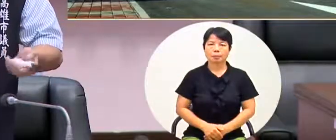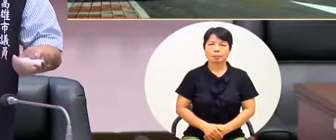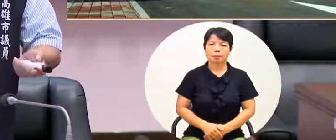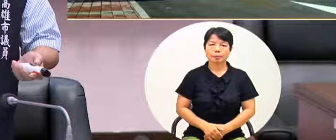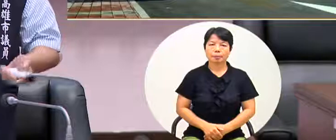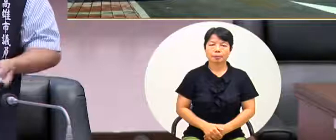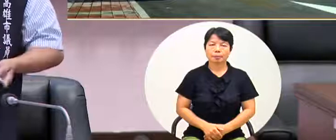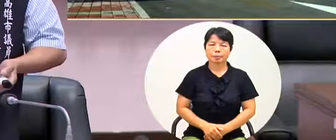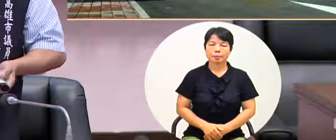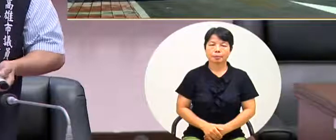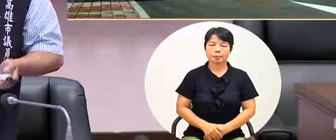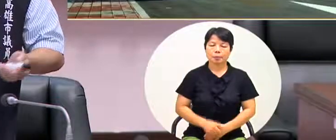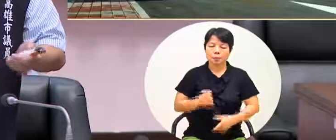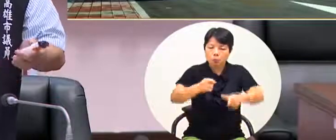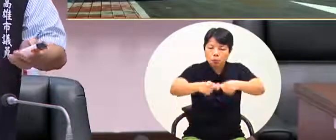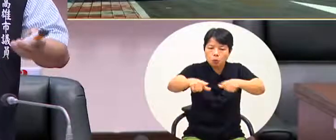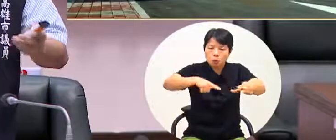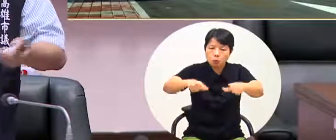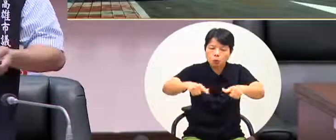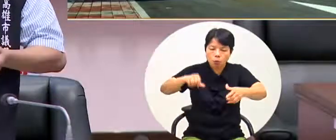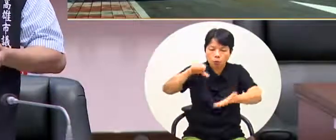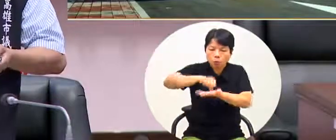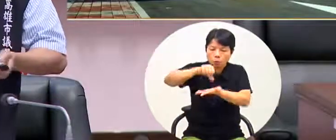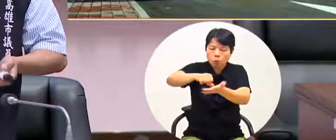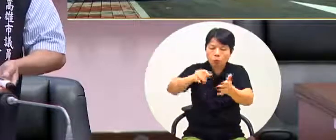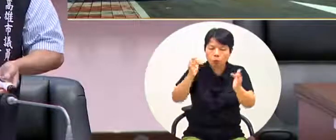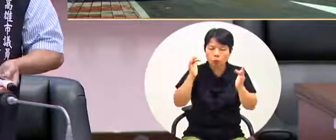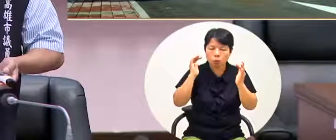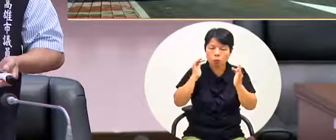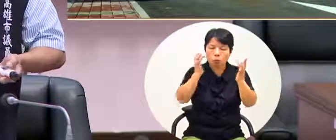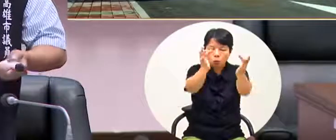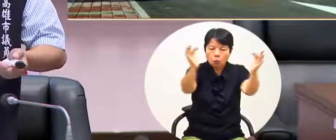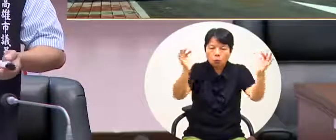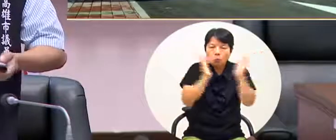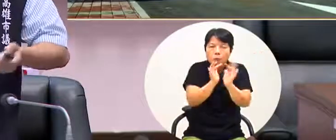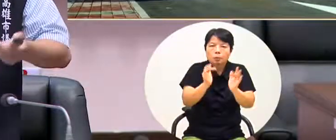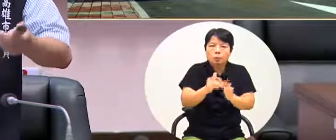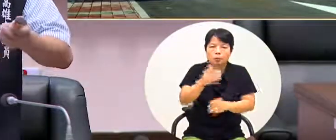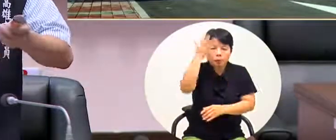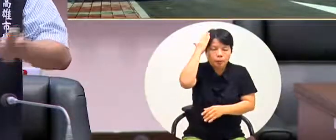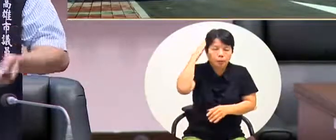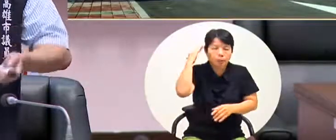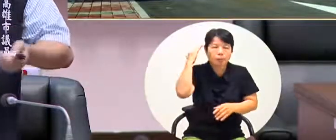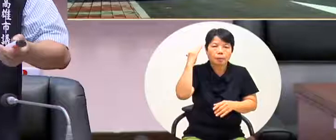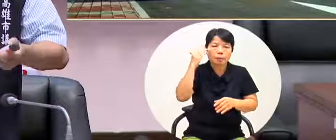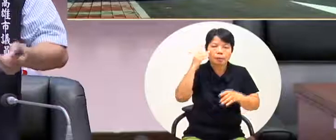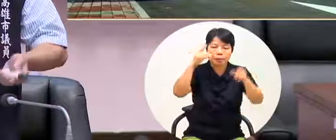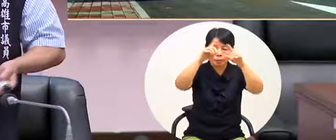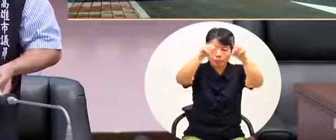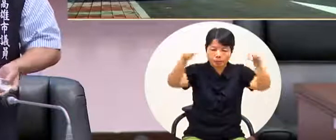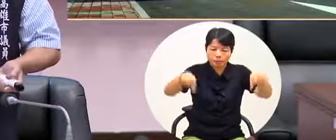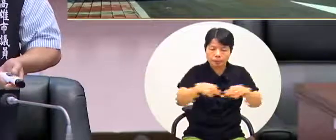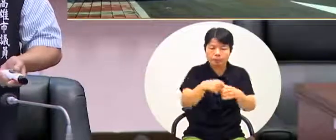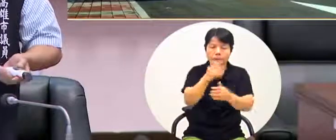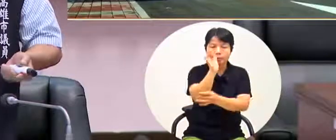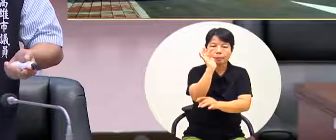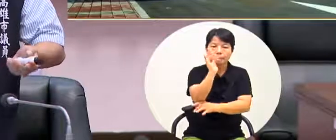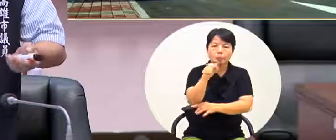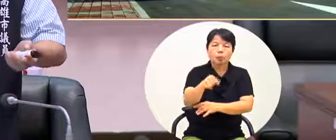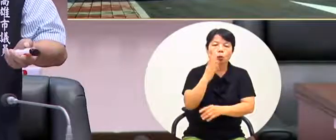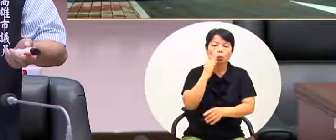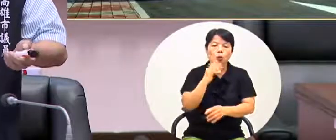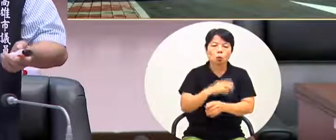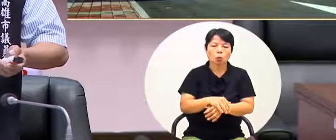种真济乌棒树，咱拢知影讲伊的歪足切歪。而且吼，你若拄到风雨较大的时阵，